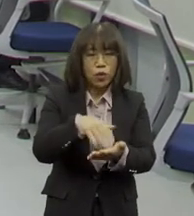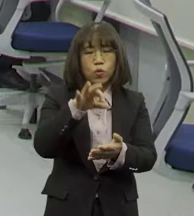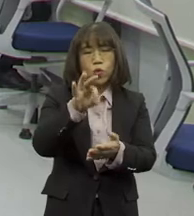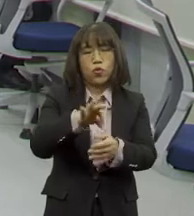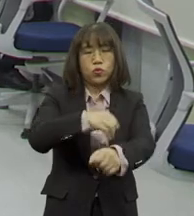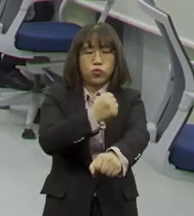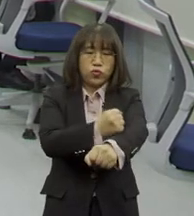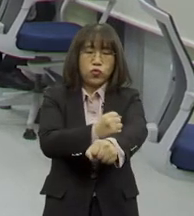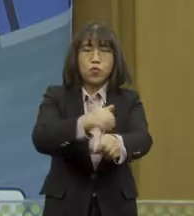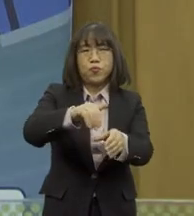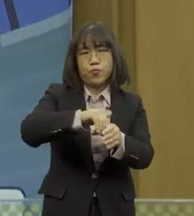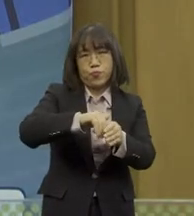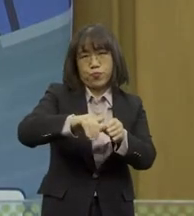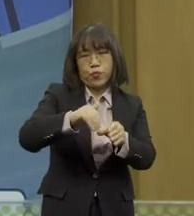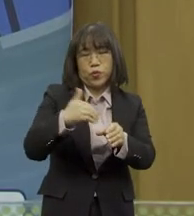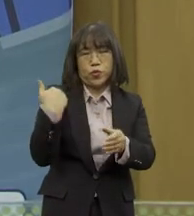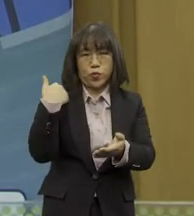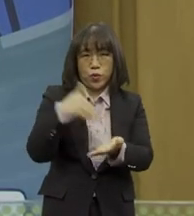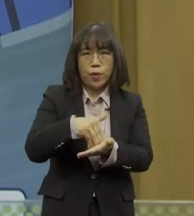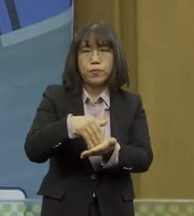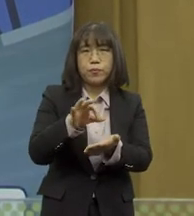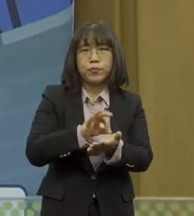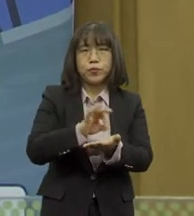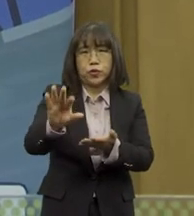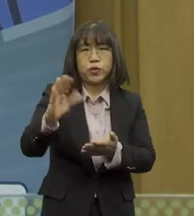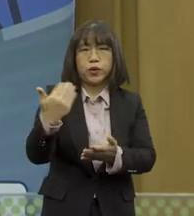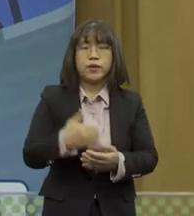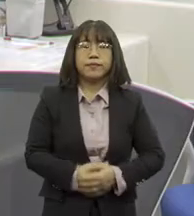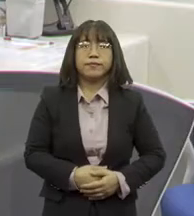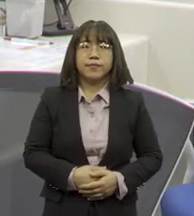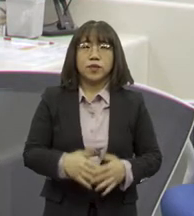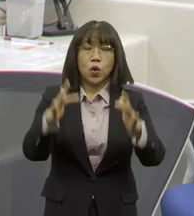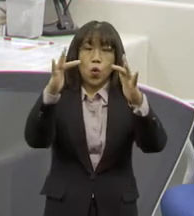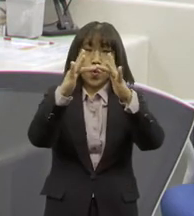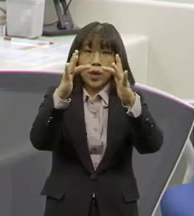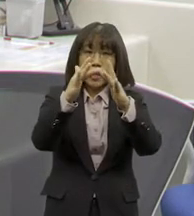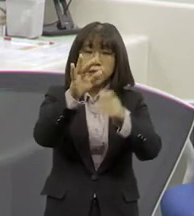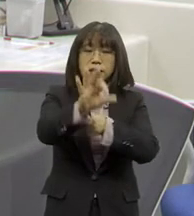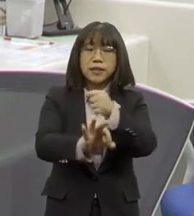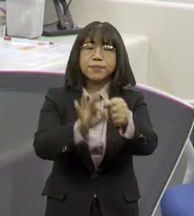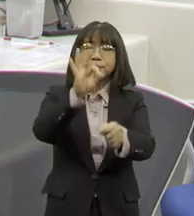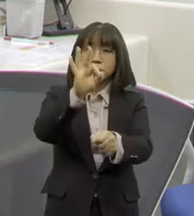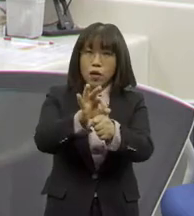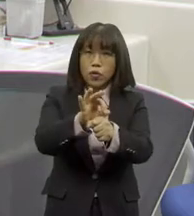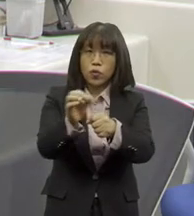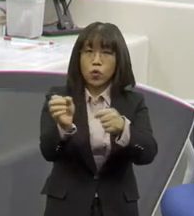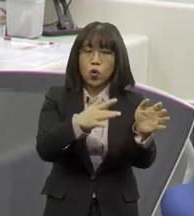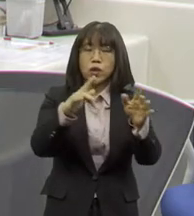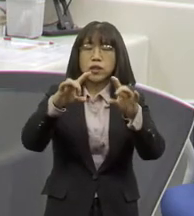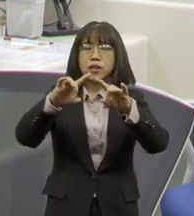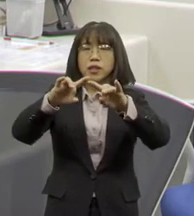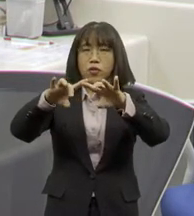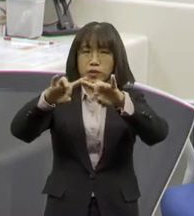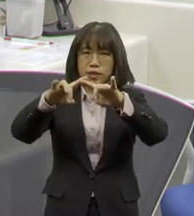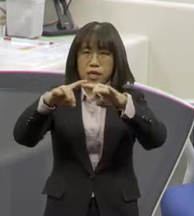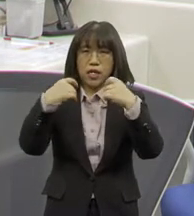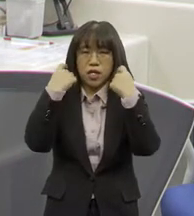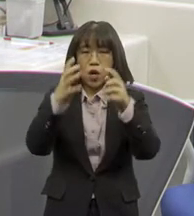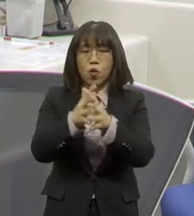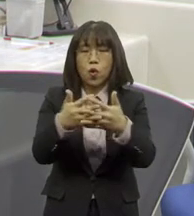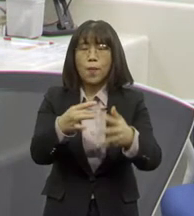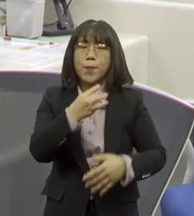여권 수수료는 전액 환불됩니다. 온라인 여권 재발급은 유효기간 10년의 일반